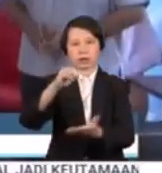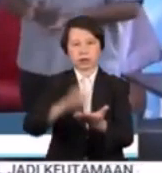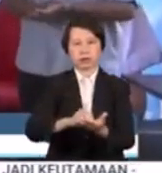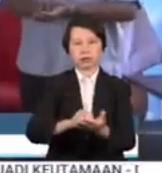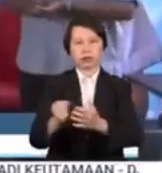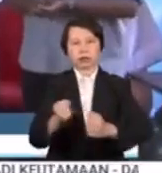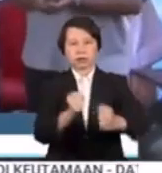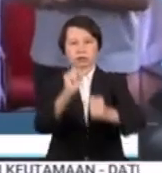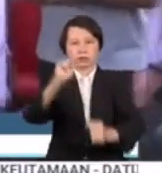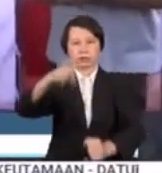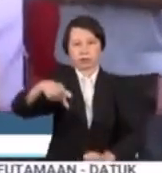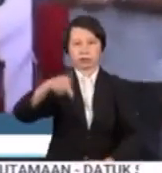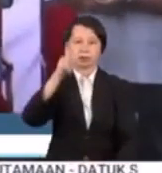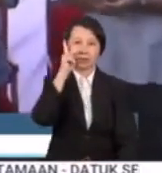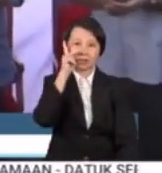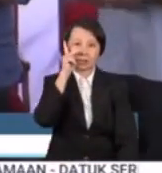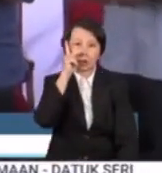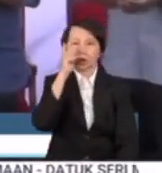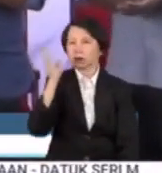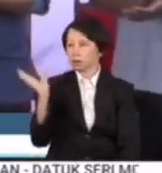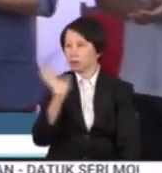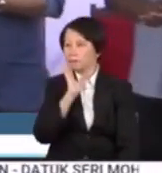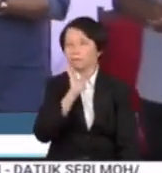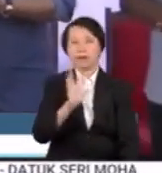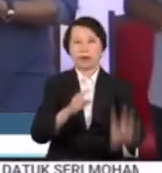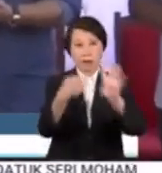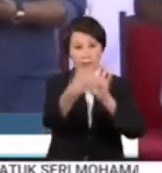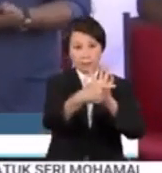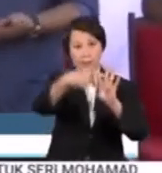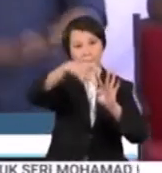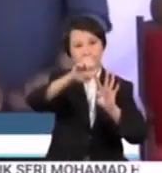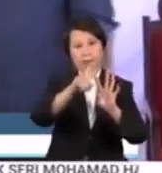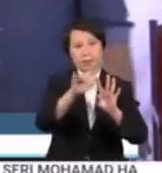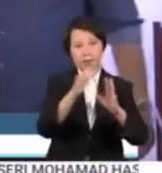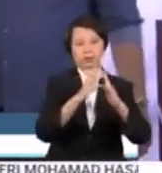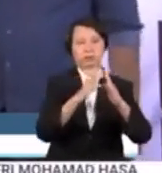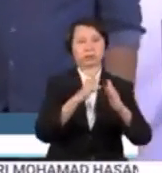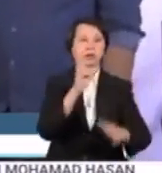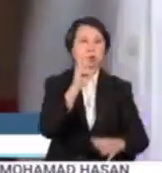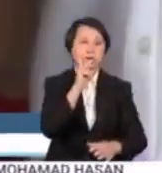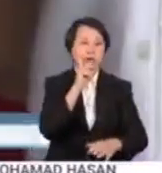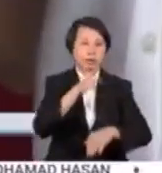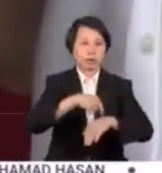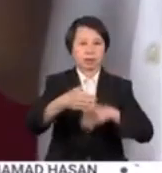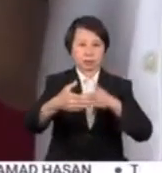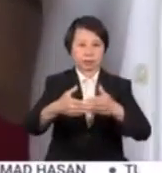di Sungai Petani. Jelas Fahmi lagi, empat lagi PEDI akan diwujudkan di Kedah dalam masa